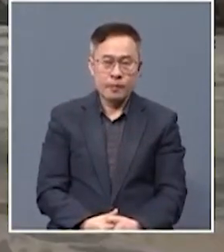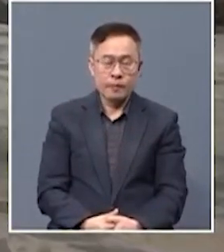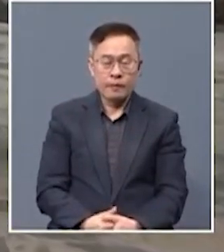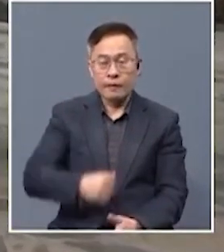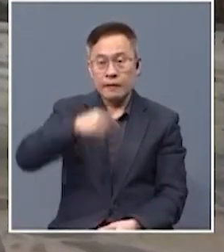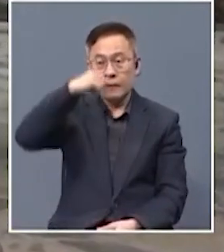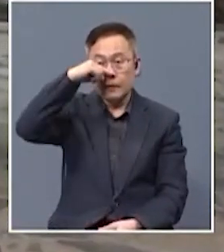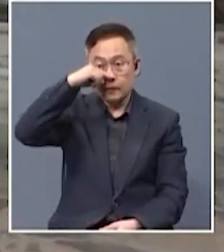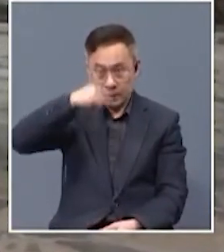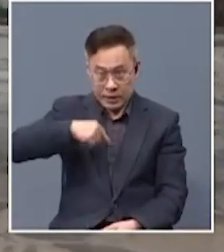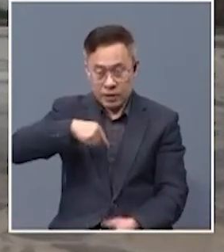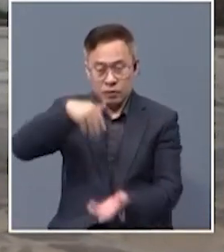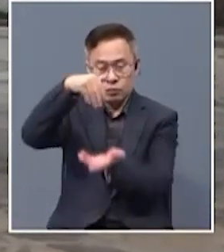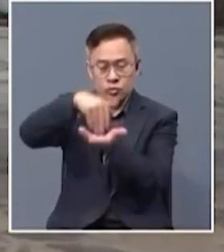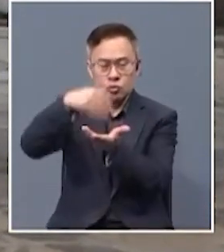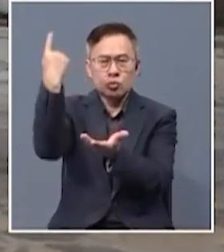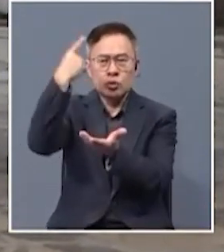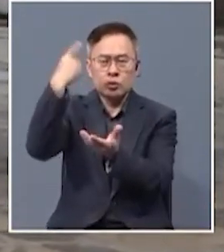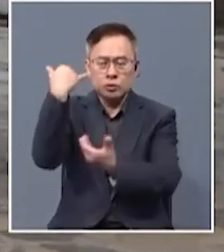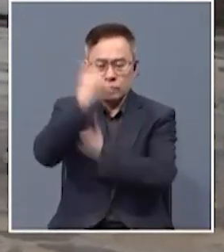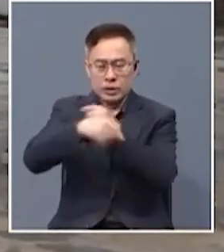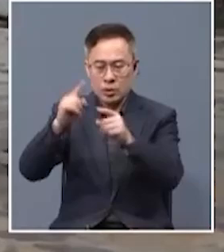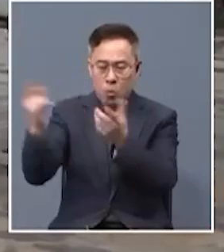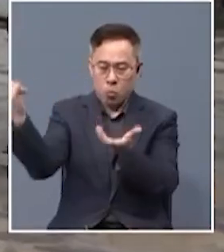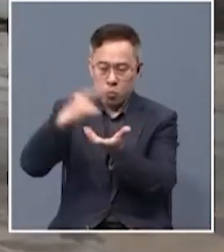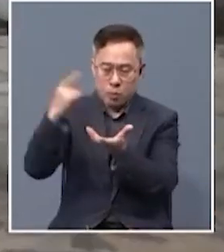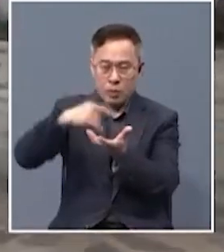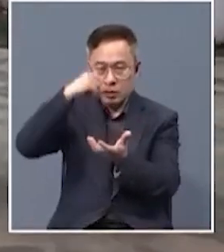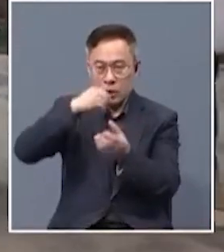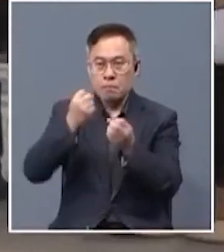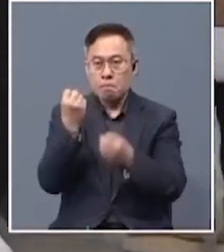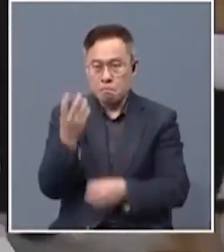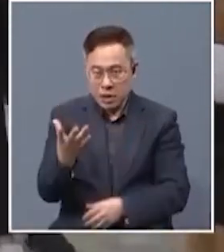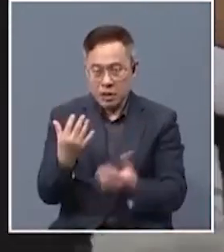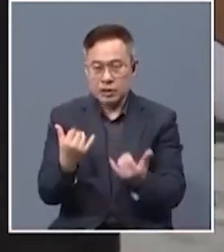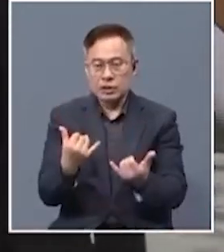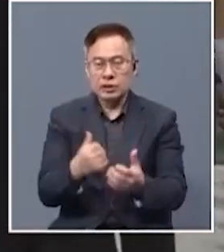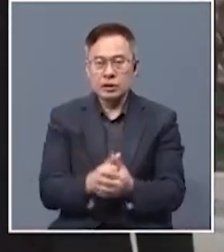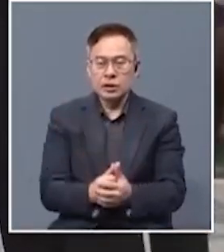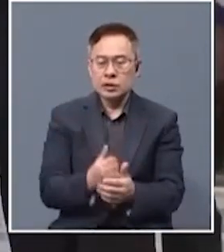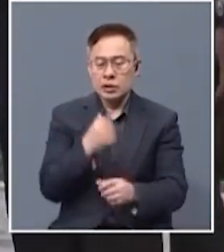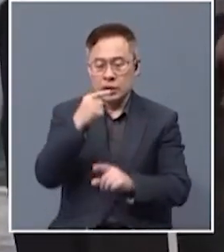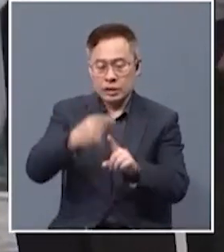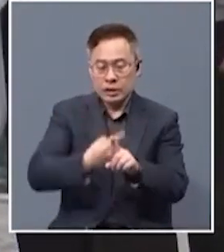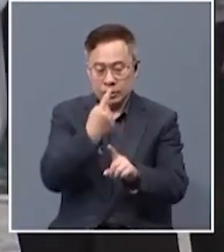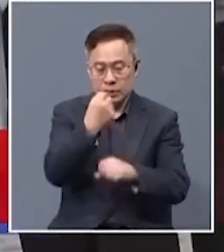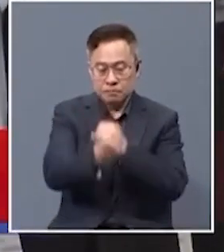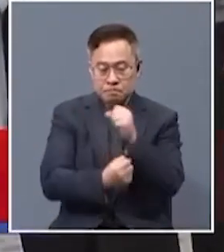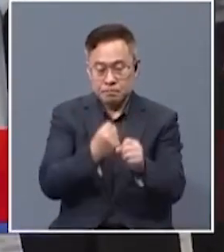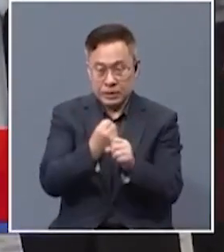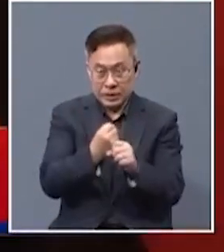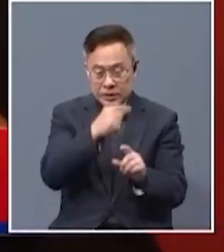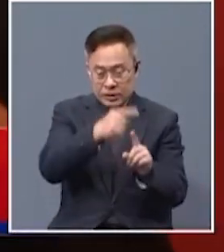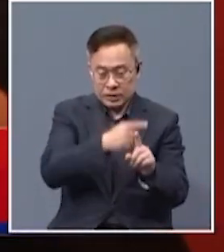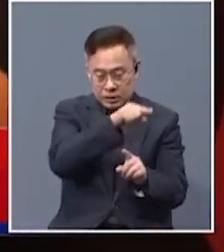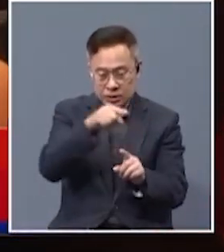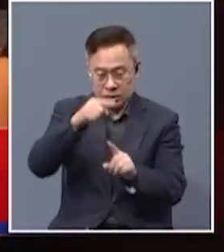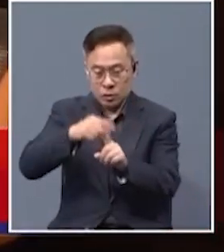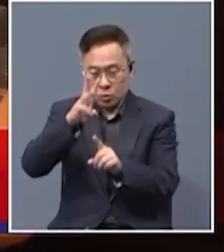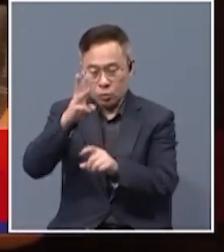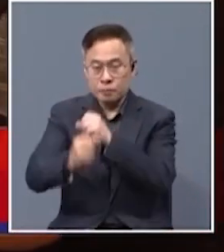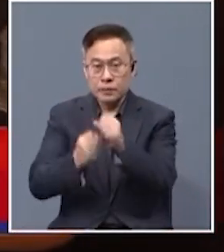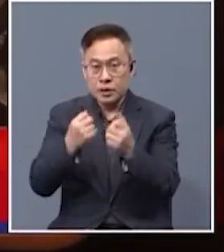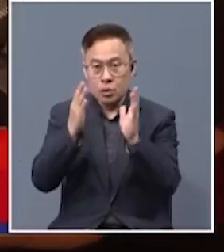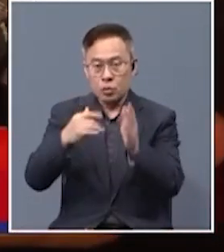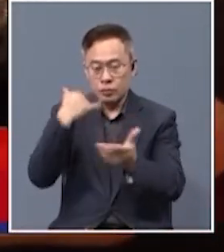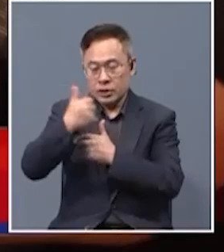ประเทศไทยนะคะเป็นจุดหมายปลายทางของนักท่องเที่ยวจากทั่วโลกด้วยจากสถานการณ์การท่องเที่ยวที่ผ่านมาตั้งแต่เดือนมกราคมถึงมิถุนายนมีนักท่องเที่